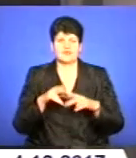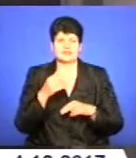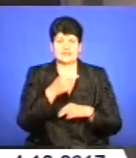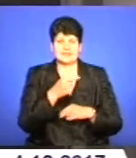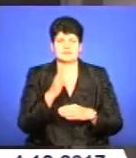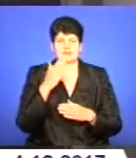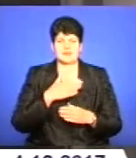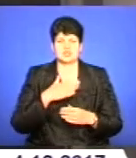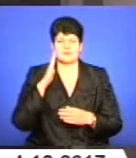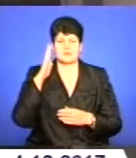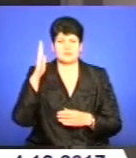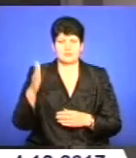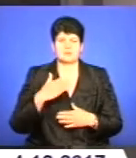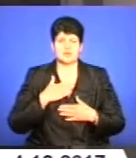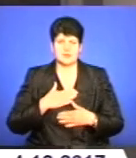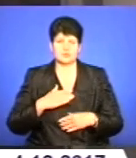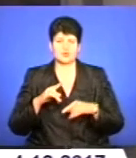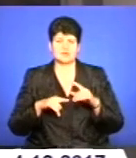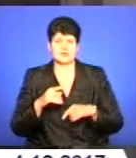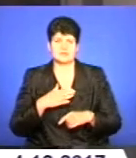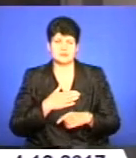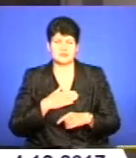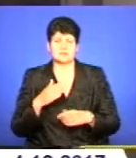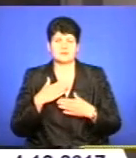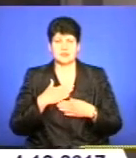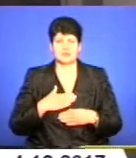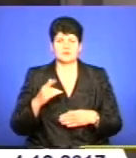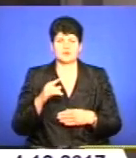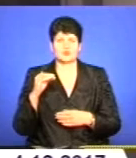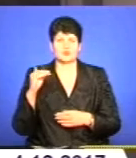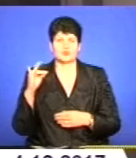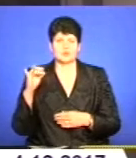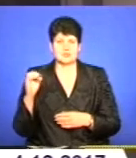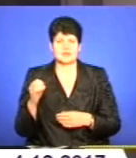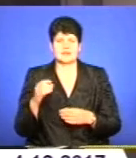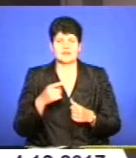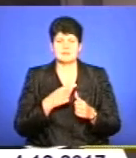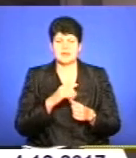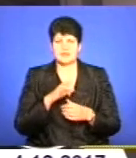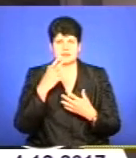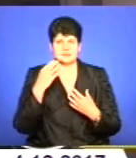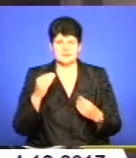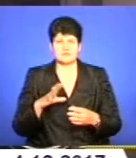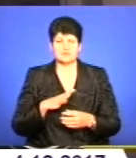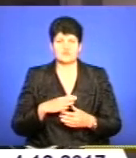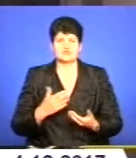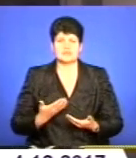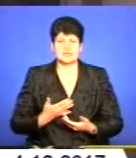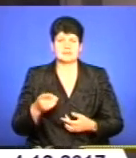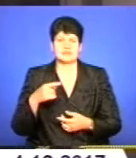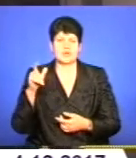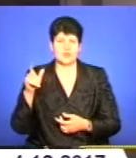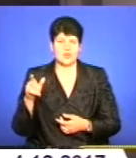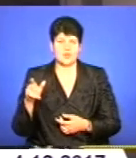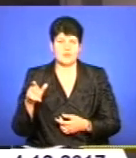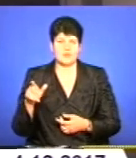Нам приємно, мені і родині, приємно, що Юрине ім'я не забуто. Він був жителем Тернополя